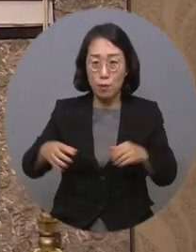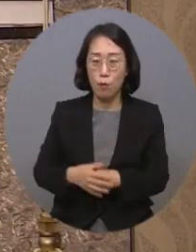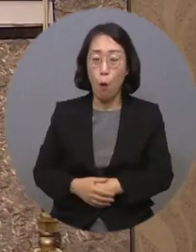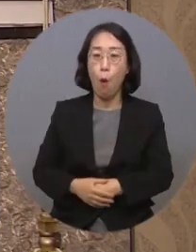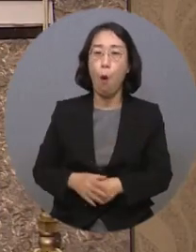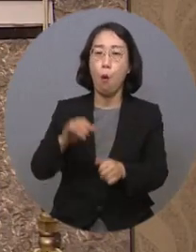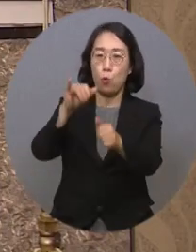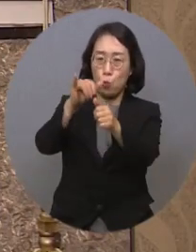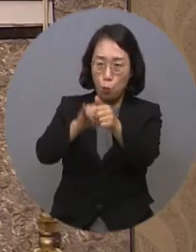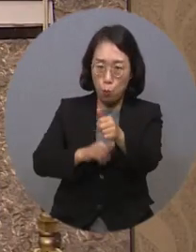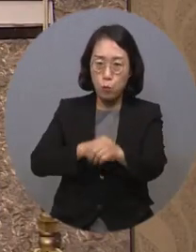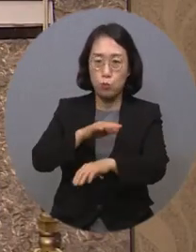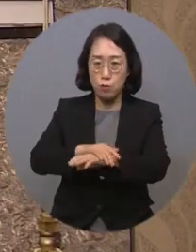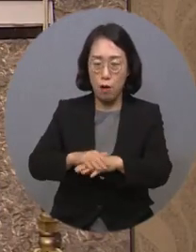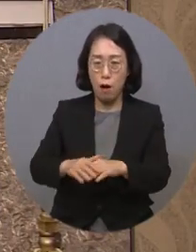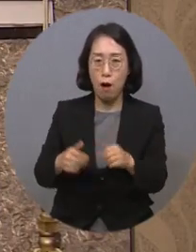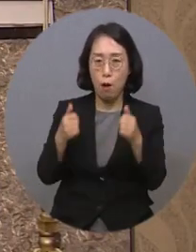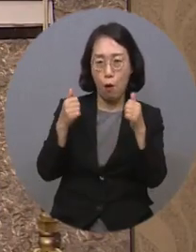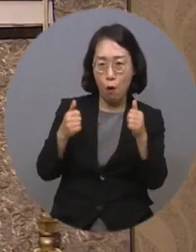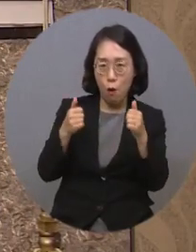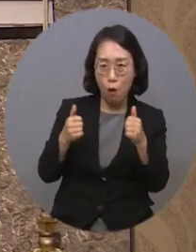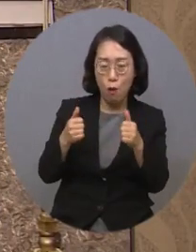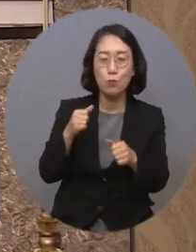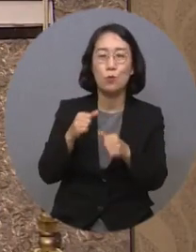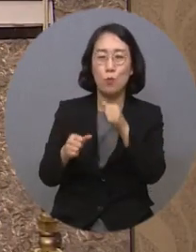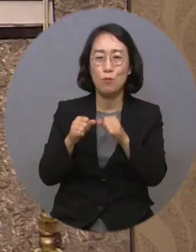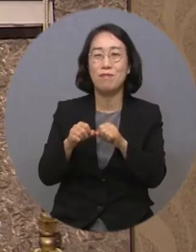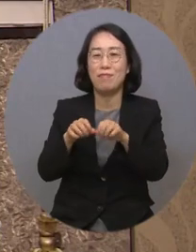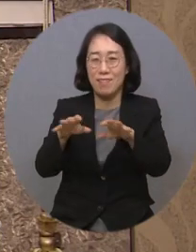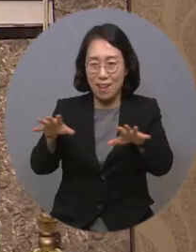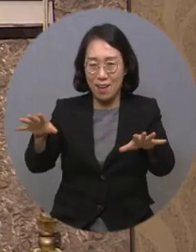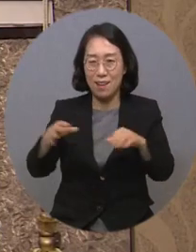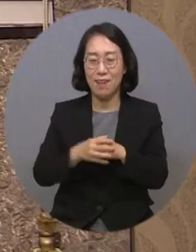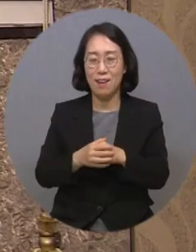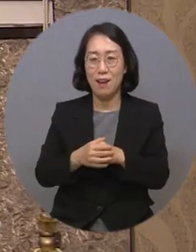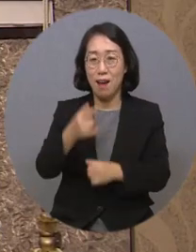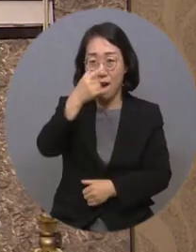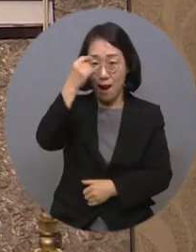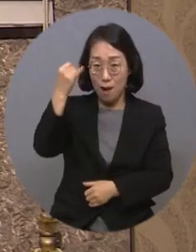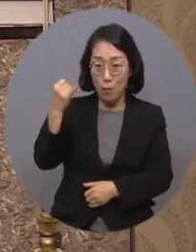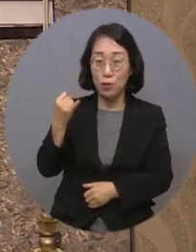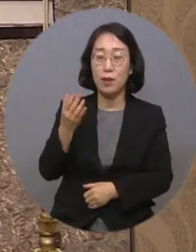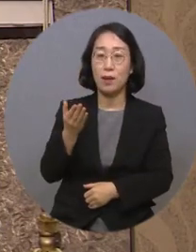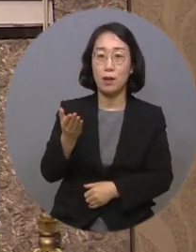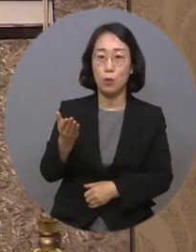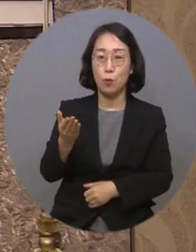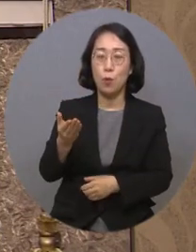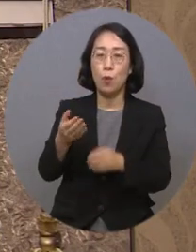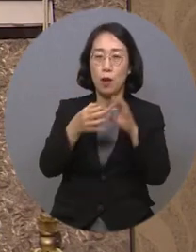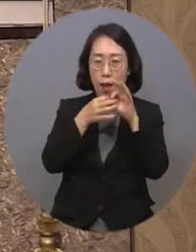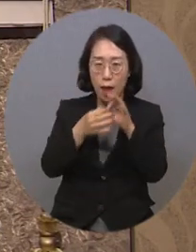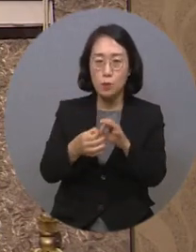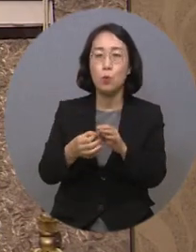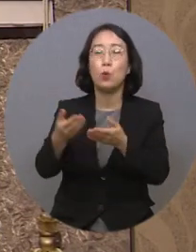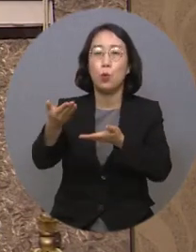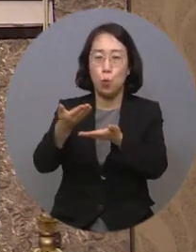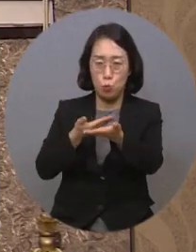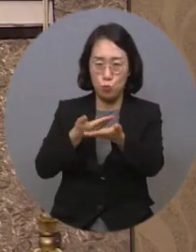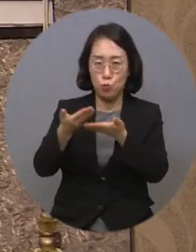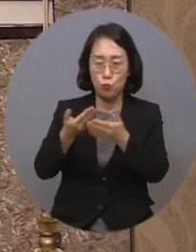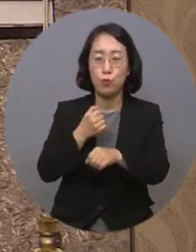효자처럼 그런 소문이 났었죠. 그래서 그 할머니하고 이렇게 지속적으로 이렇게 교류를 했었어요. 그래서 제가